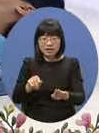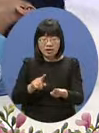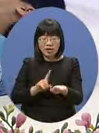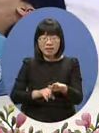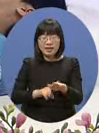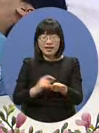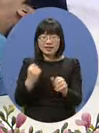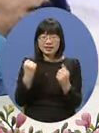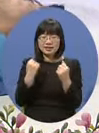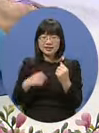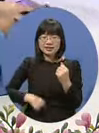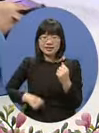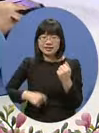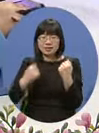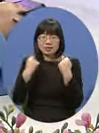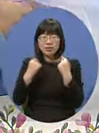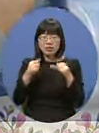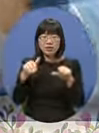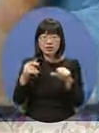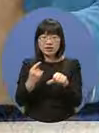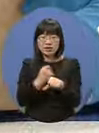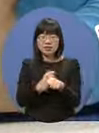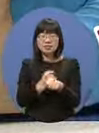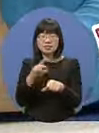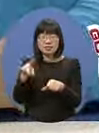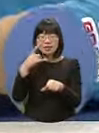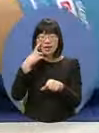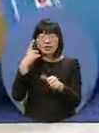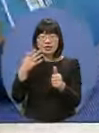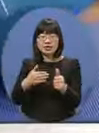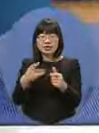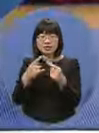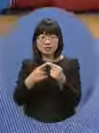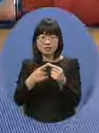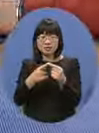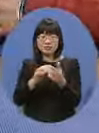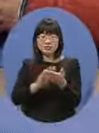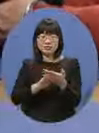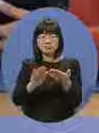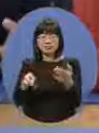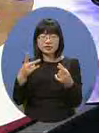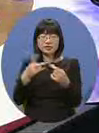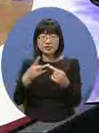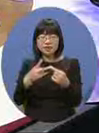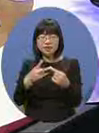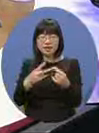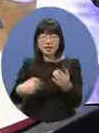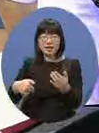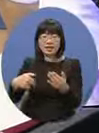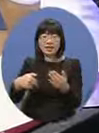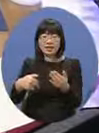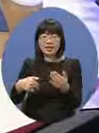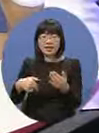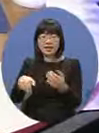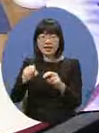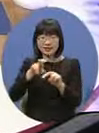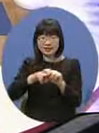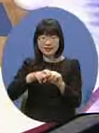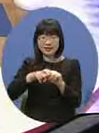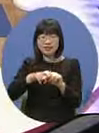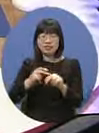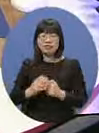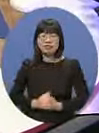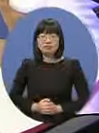5초 버텼다가 이렇게 먼저 해보시면 좋고요. 야. 네, 자, 이게 첫 번째 동작이고 이제 두 번째 동작은 살짝 일어나셔서 네. 자, 이번에는